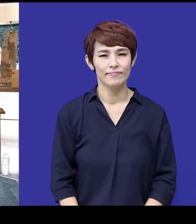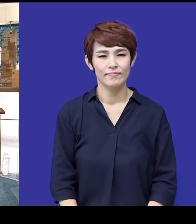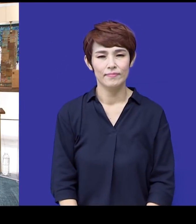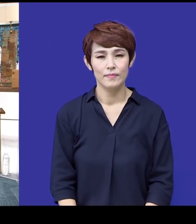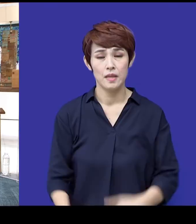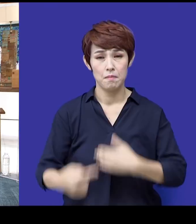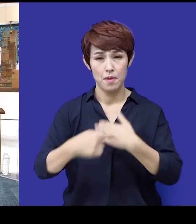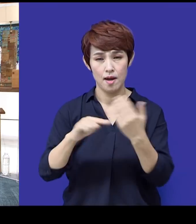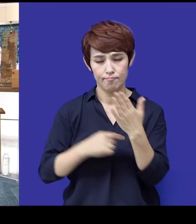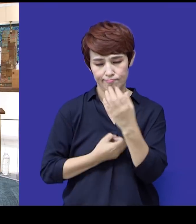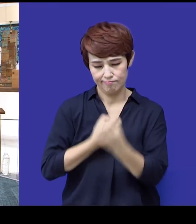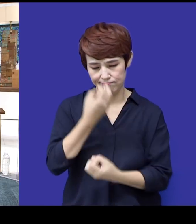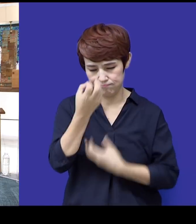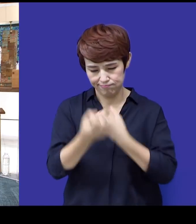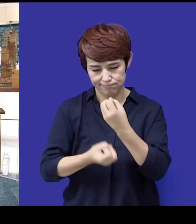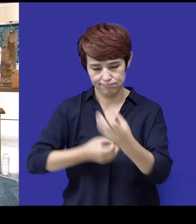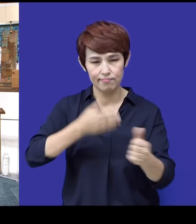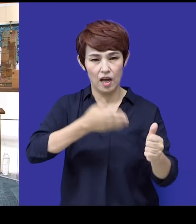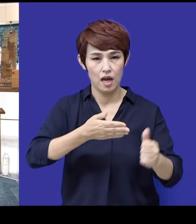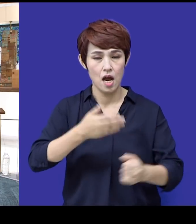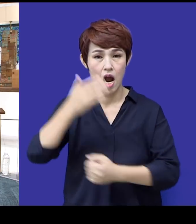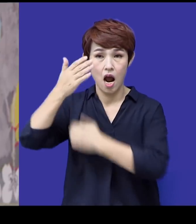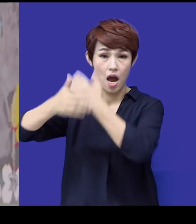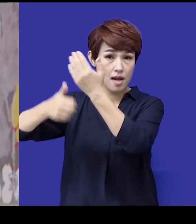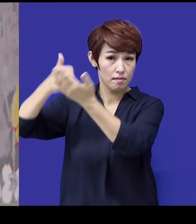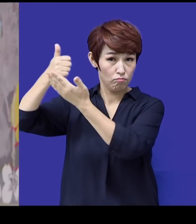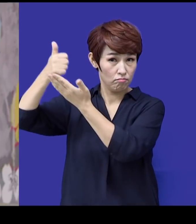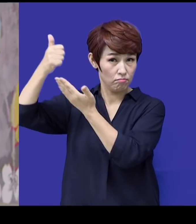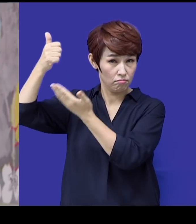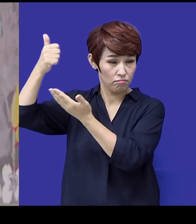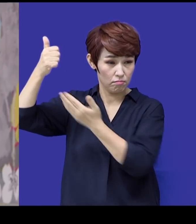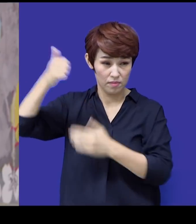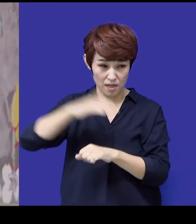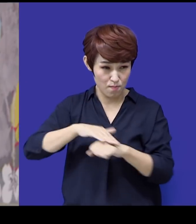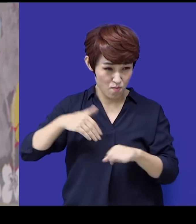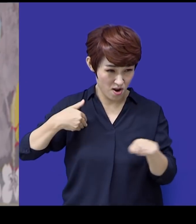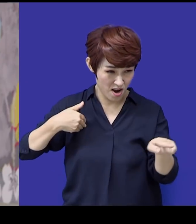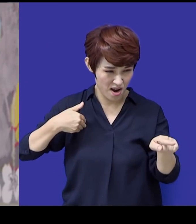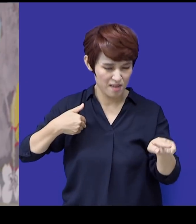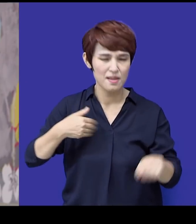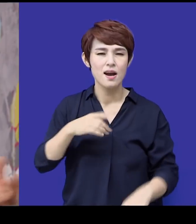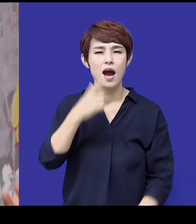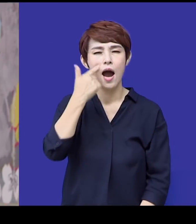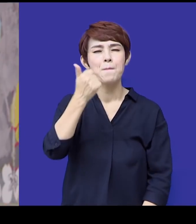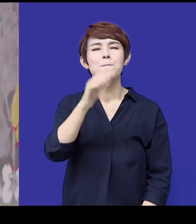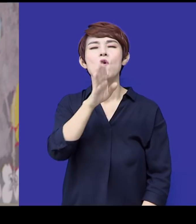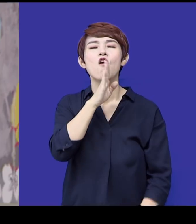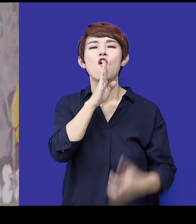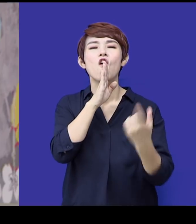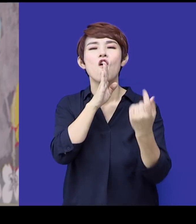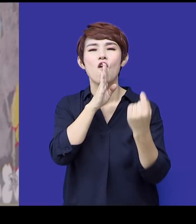자꾸 얘기하라. 하나님을 모르지만 하나님이 아버지다 생각하고 얘기를